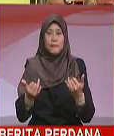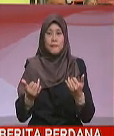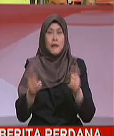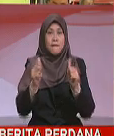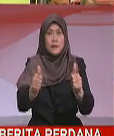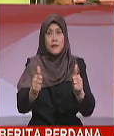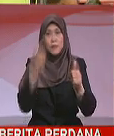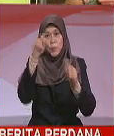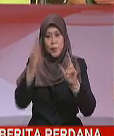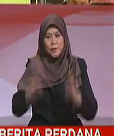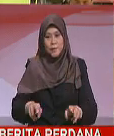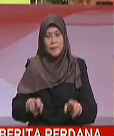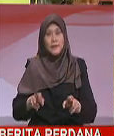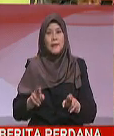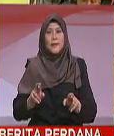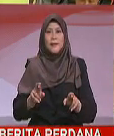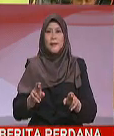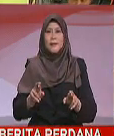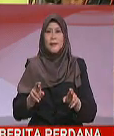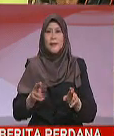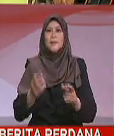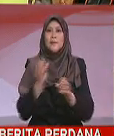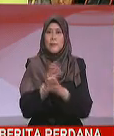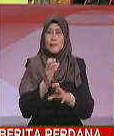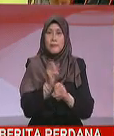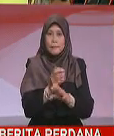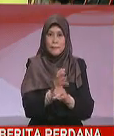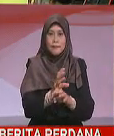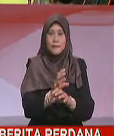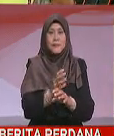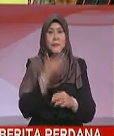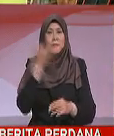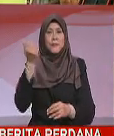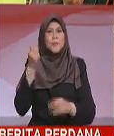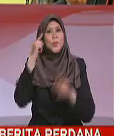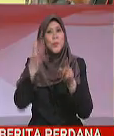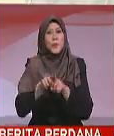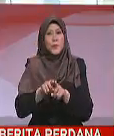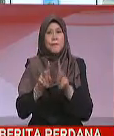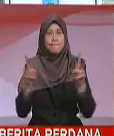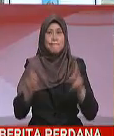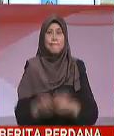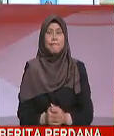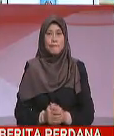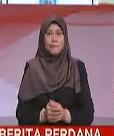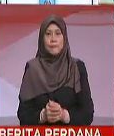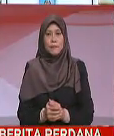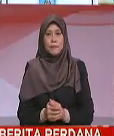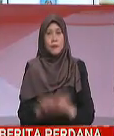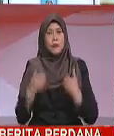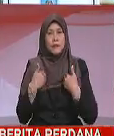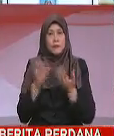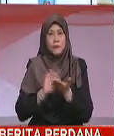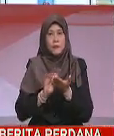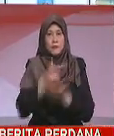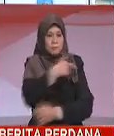dahulukan untuk rakyat menjadi satu usaha yang kami semua sangat setuju sangat. Dengan adanya vaksin